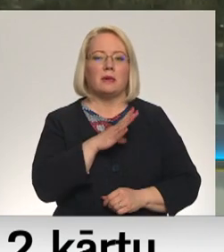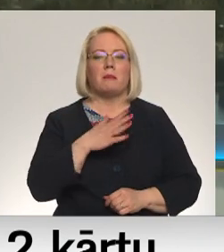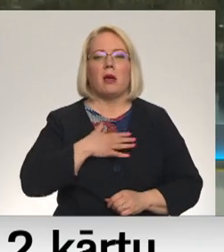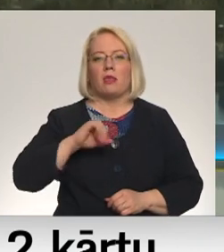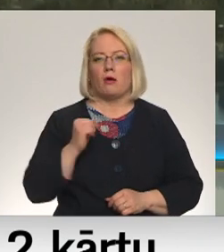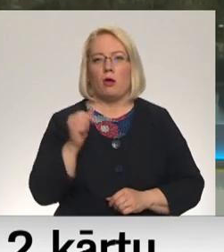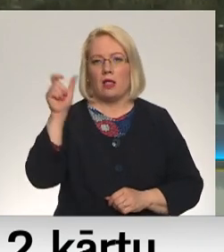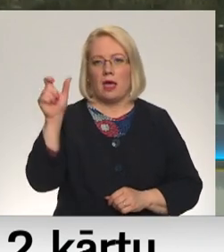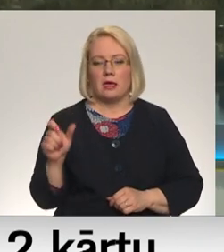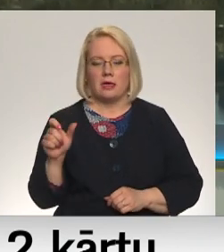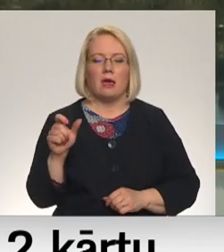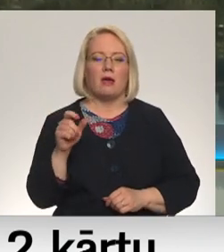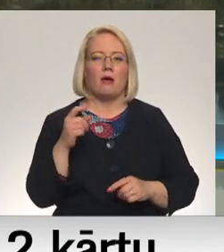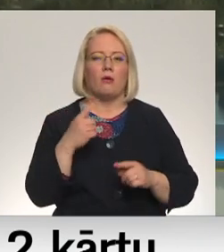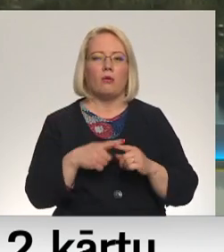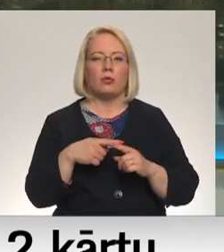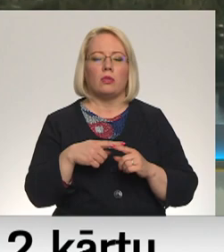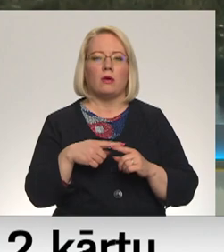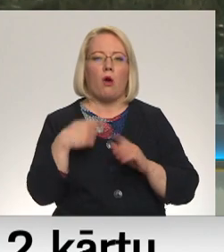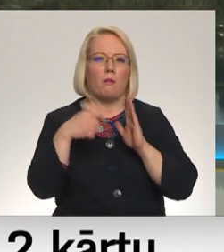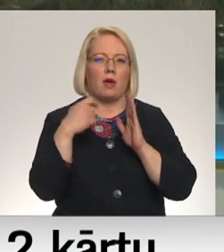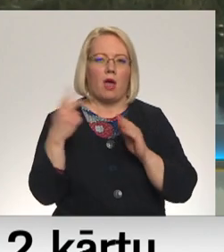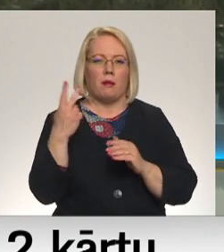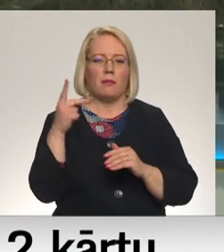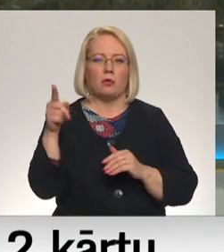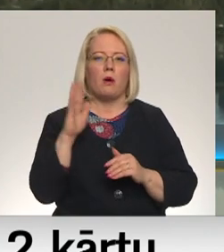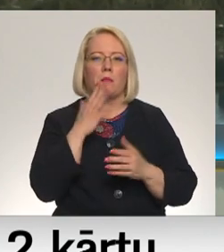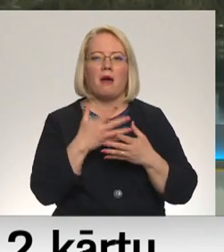kolēģi Ilze Nagla un operators Ivo Žepickis no pavasarīgās Parīzes.